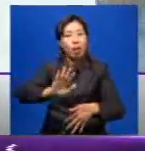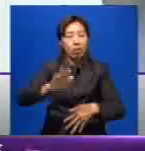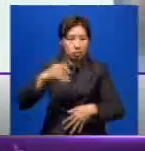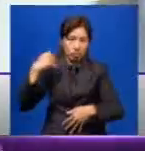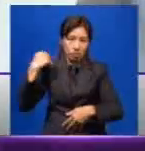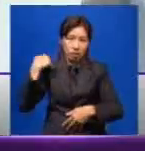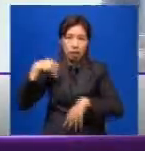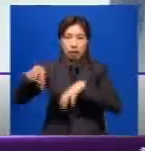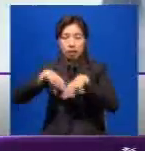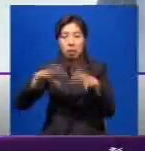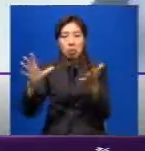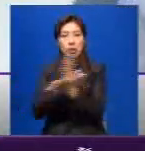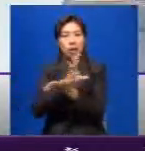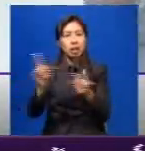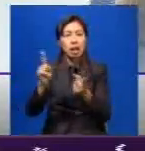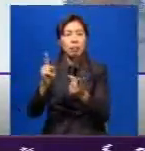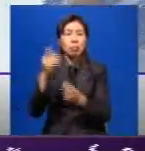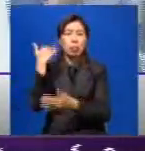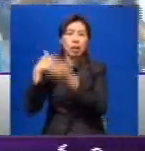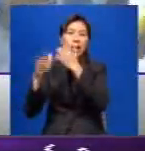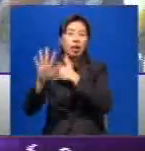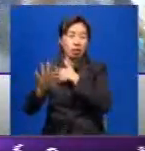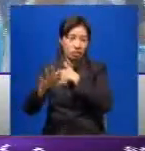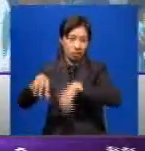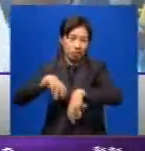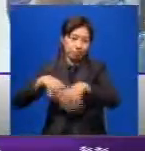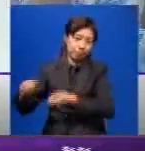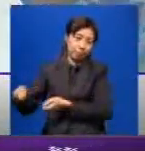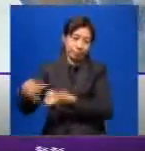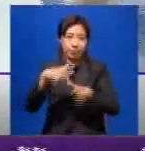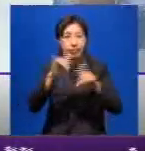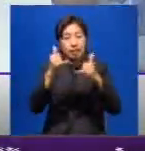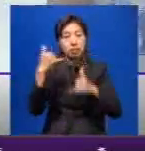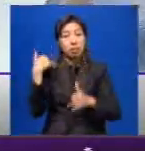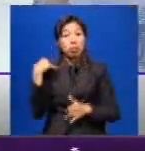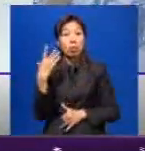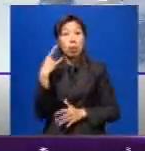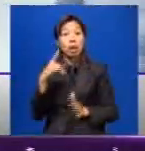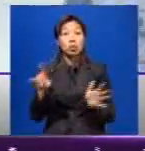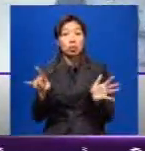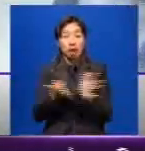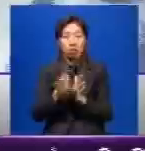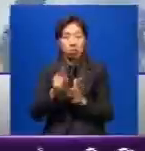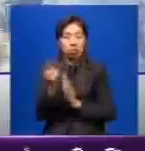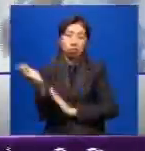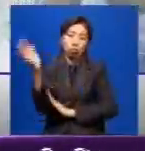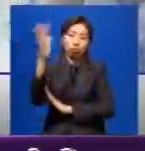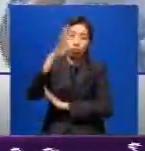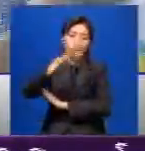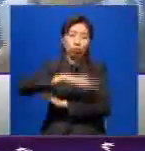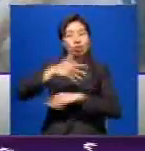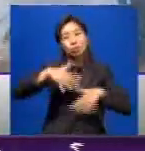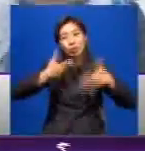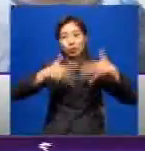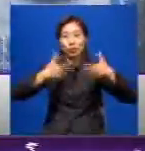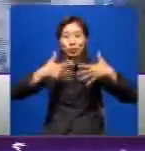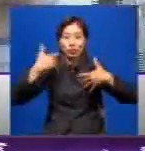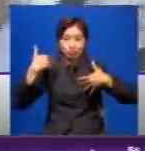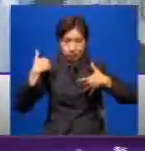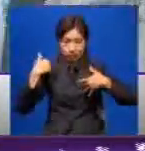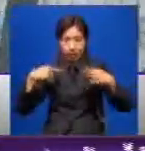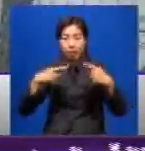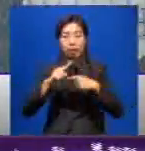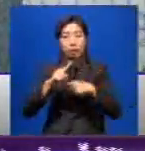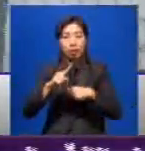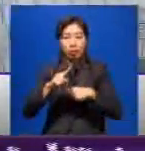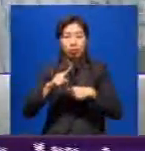เอกลักษณ์ของวัฒนธรรมดั้งเดิมไว้เมื่อวานนี้นะคะก็ถือว่าเป็นวันสุดท้ายบรรยากาศตลอดทั้งวันเป็นไปอย่างคึกคักทางเทศบาลเมืองพระ